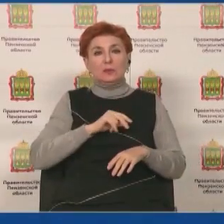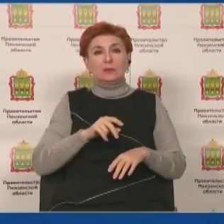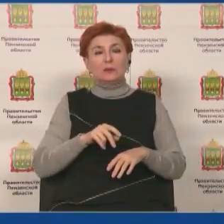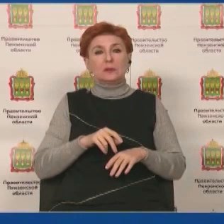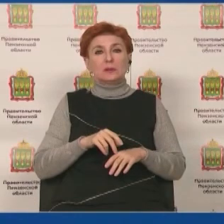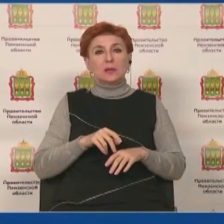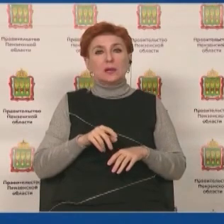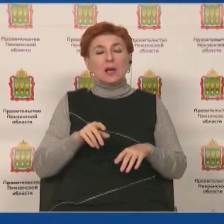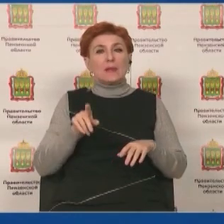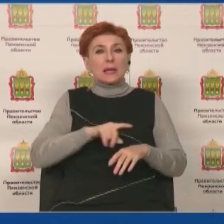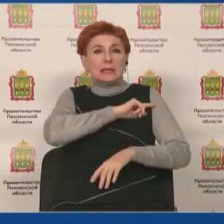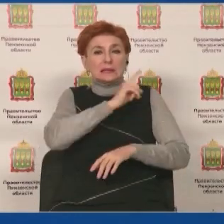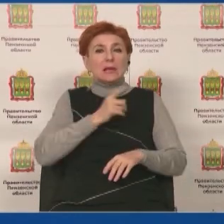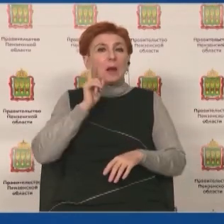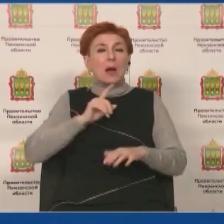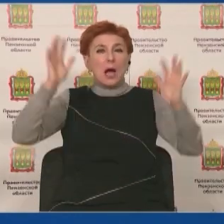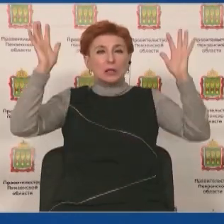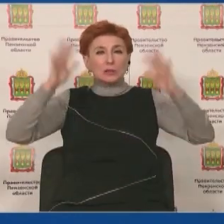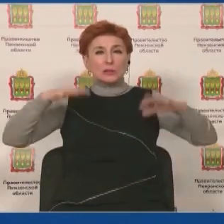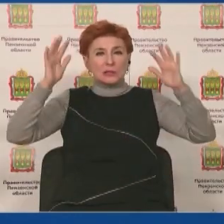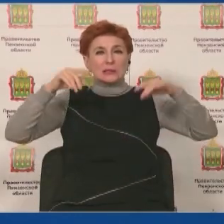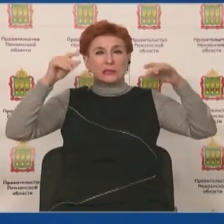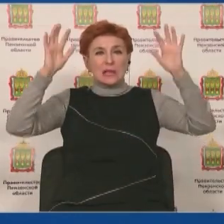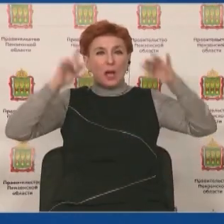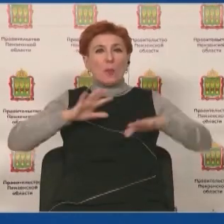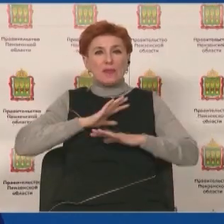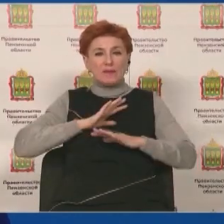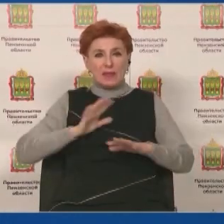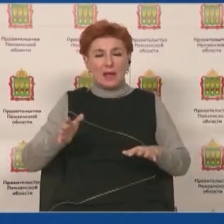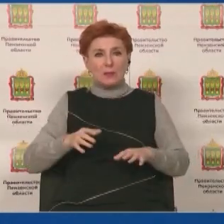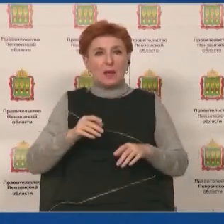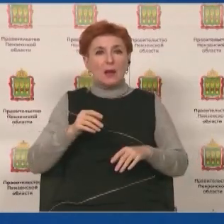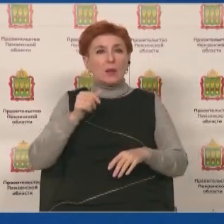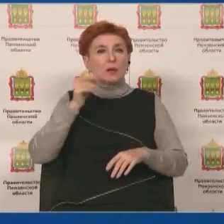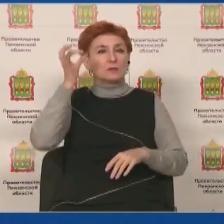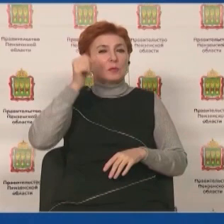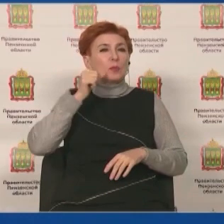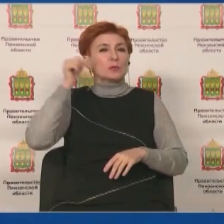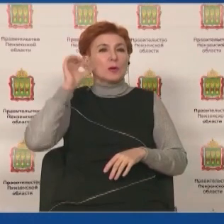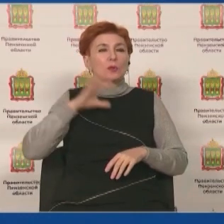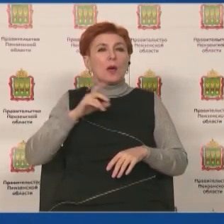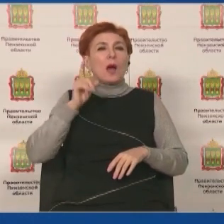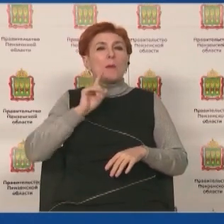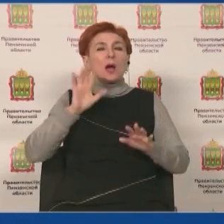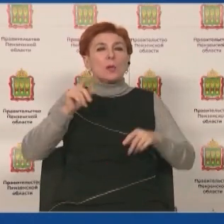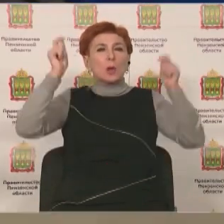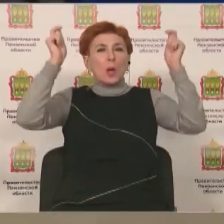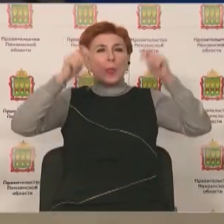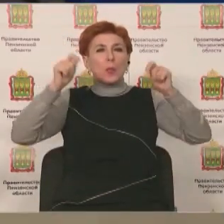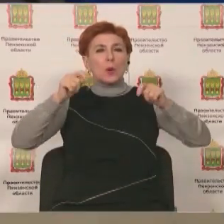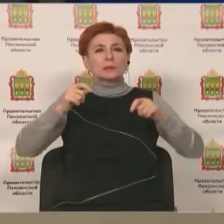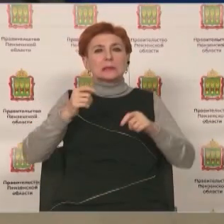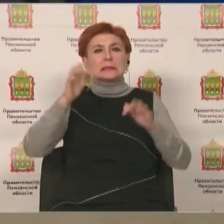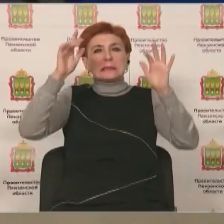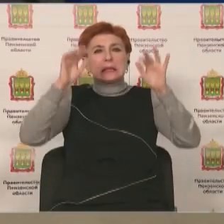таких глобальных снегопадов-то не было, как в прошлом году. Вспомните, что творилось в прошлом году. Пока только у нас вот ледяной дождь прошел. И немного